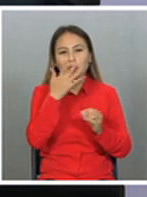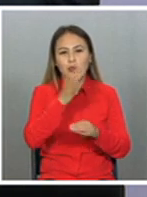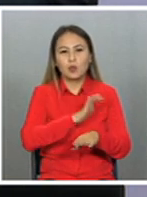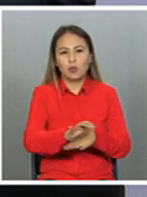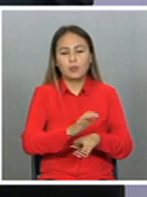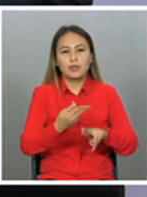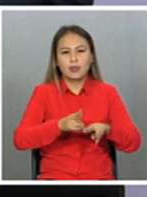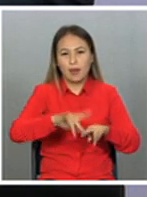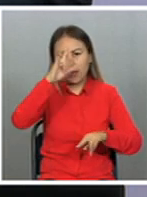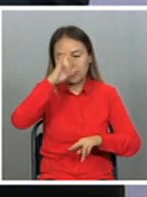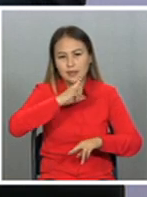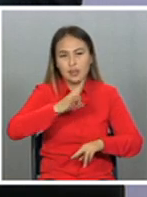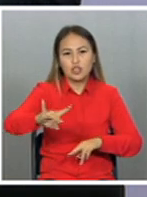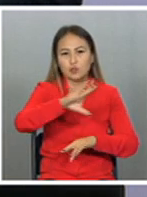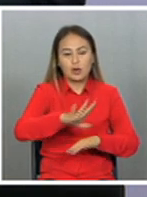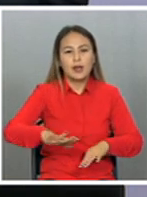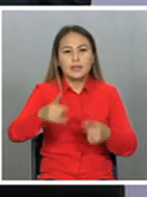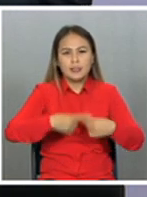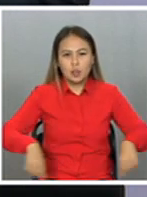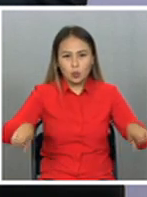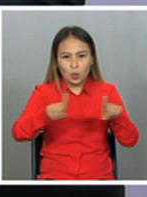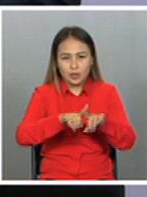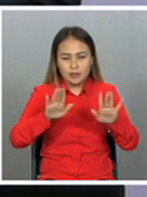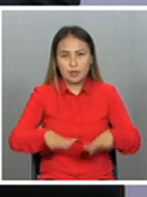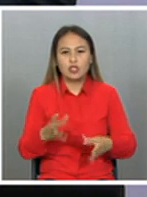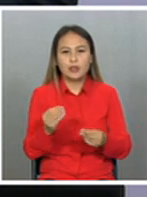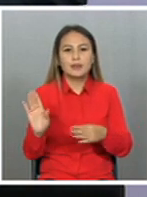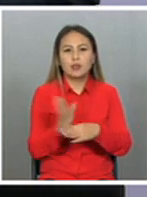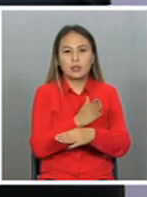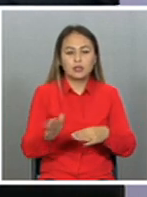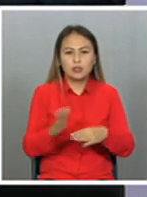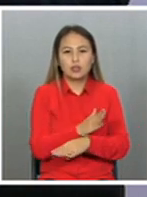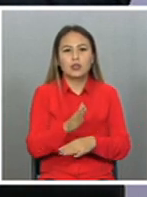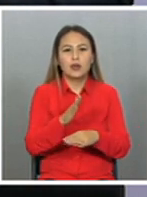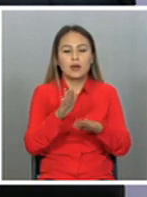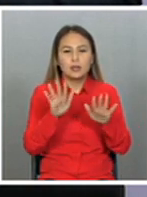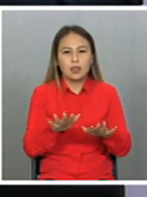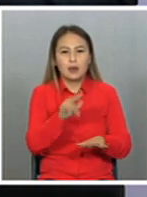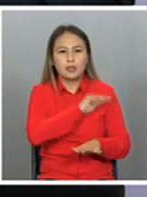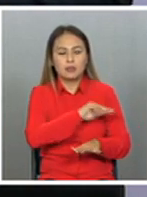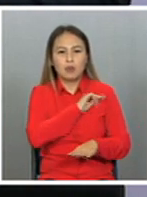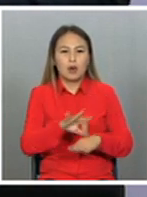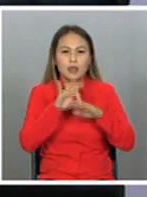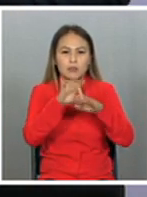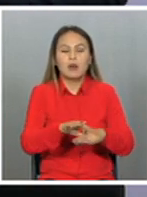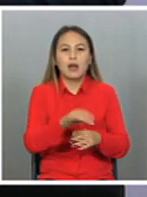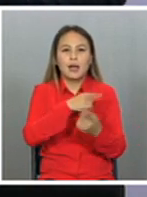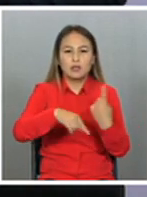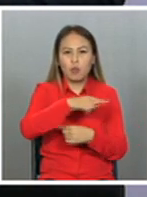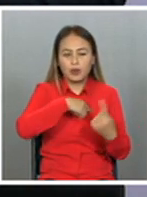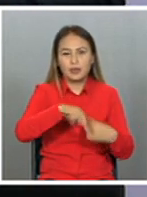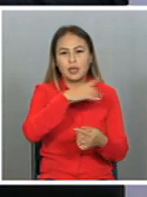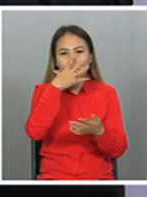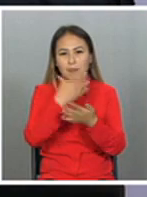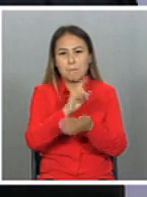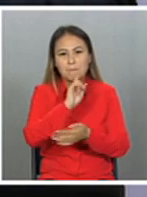бұл Қазақстан Республикасының территориясында және одан тысқары жерлерде қызмет атқаратын кәсіпорындардың несі бір